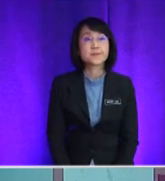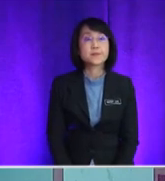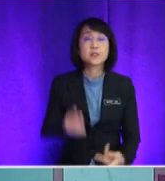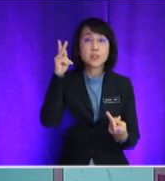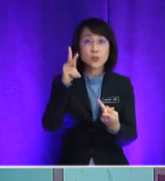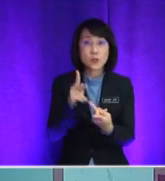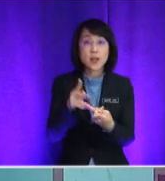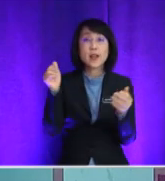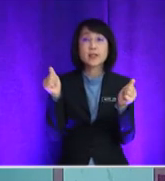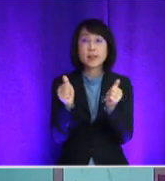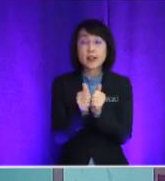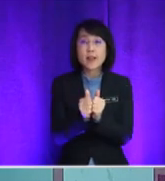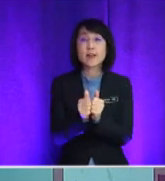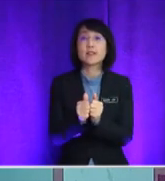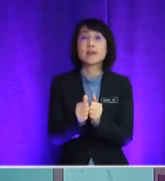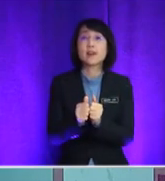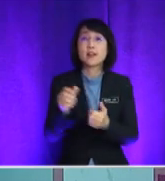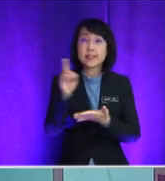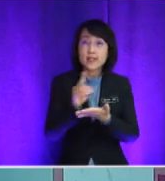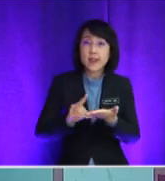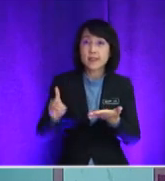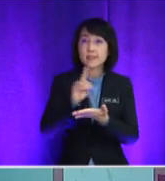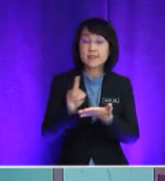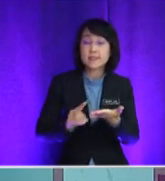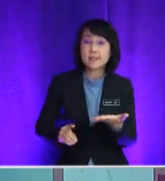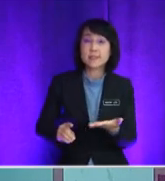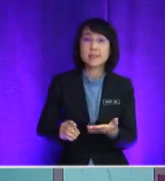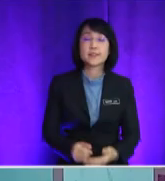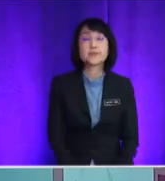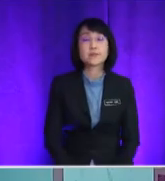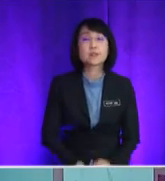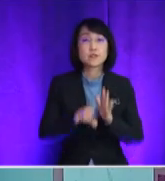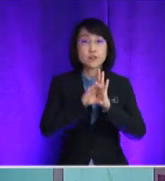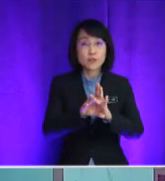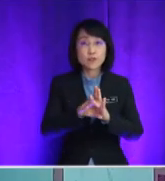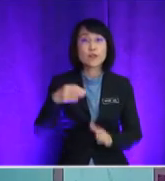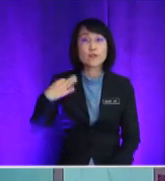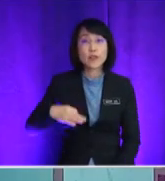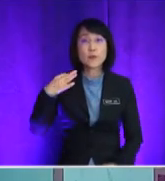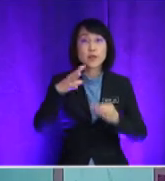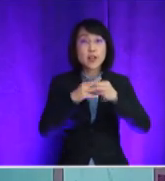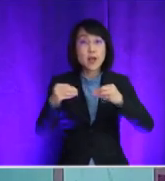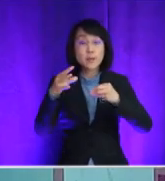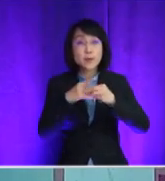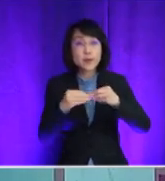sesuai dengan style pakaian ataupun tema yang kita pilih contoh febrik apa sama cemilan